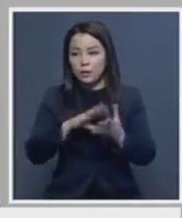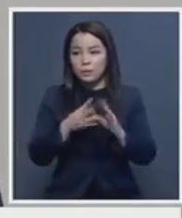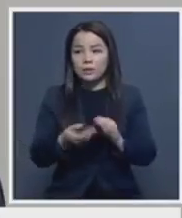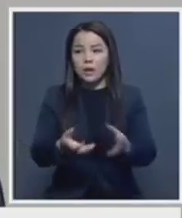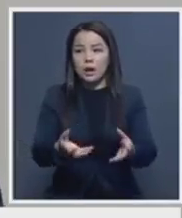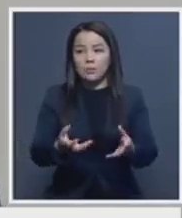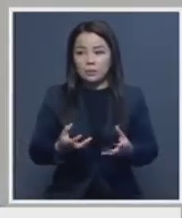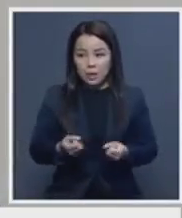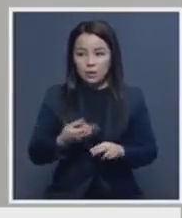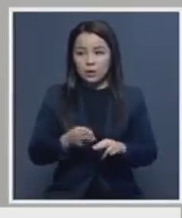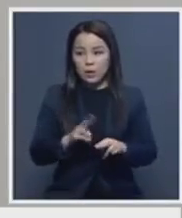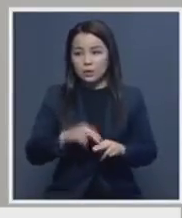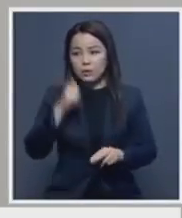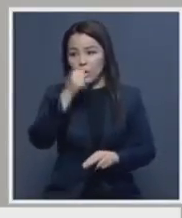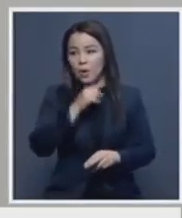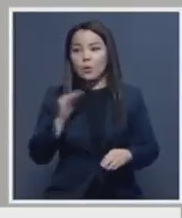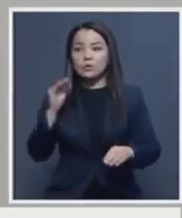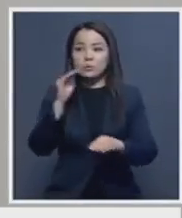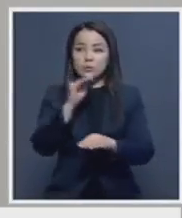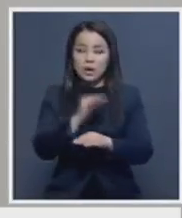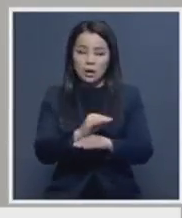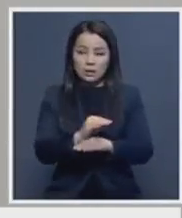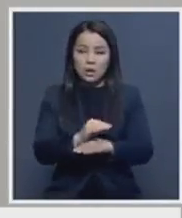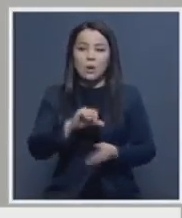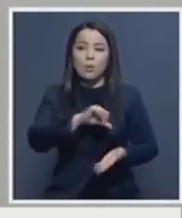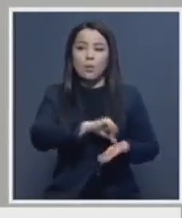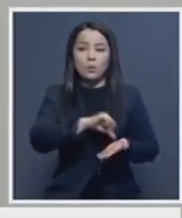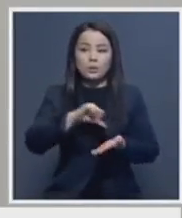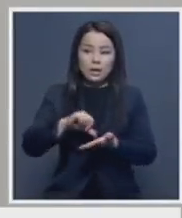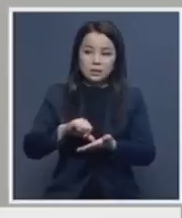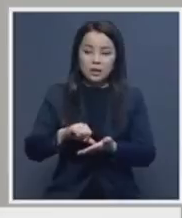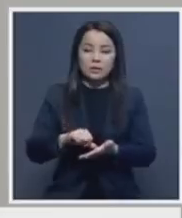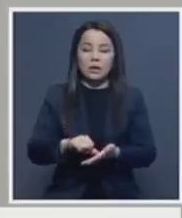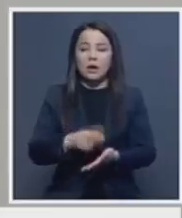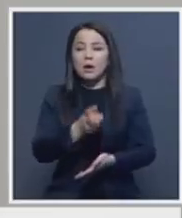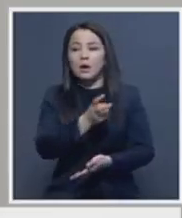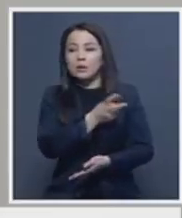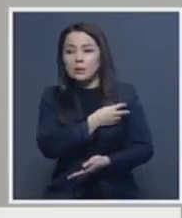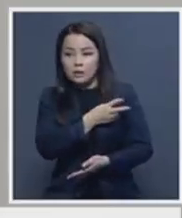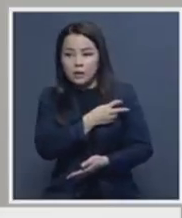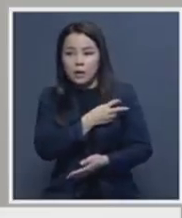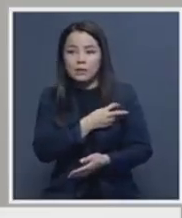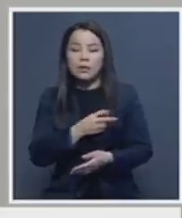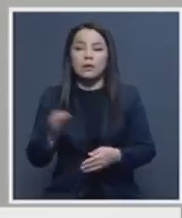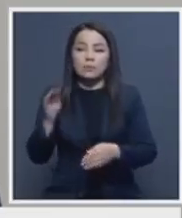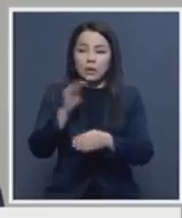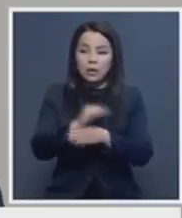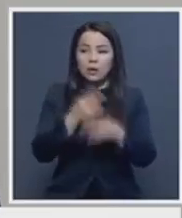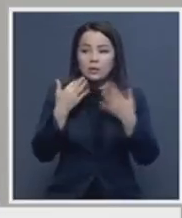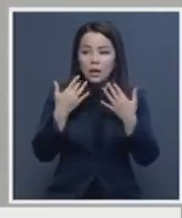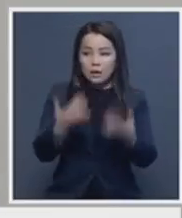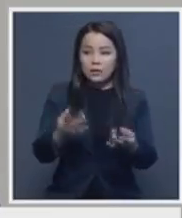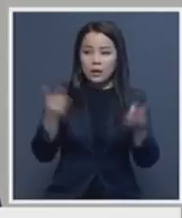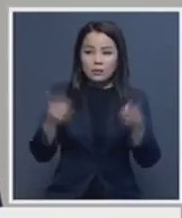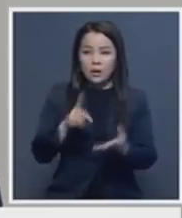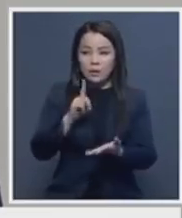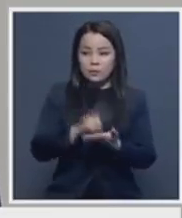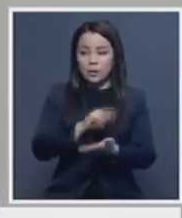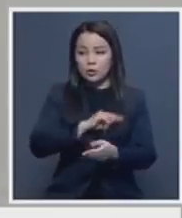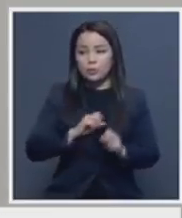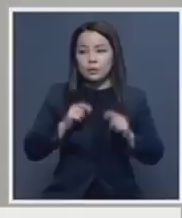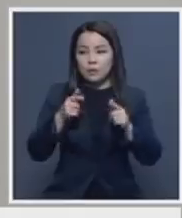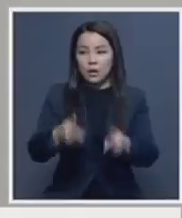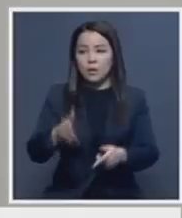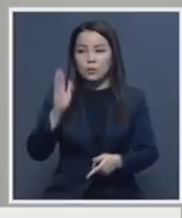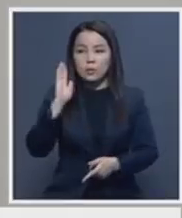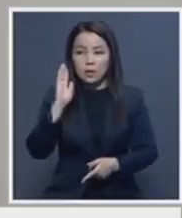Осы биылғы жылдың ішінде қосымша учаскелер сонымен қосымша дәрігерлер де мейірбикелер жұмысқа тұрады.